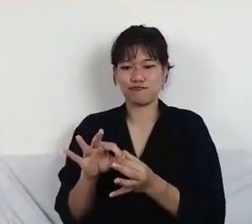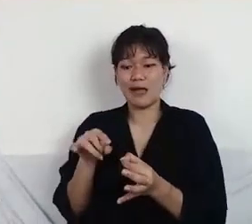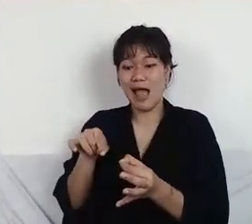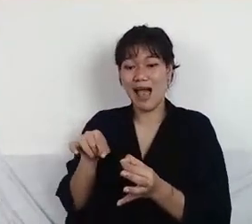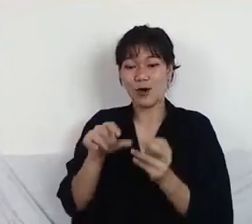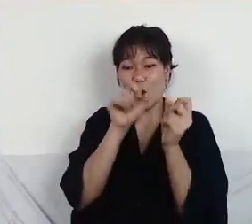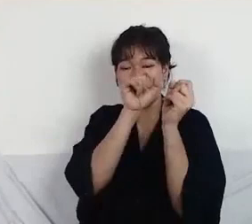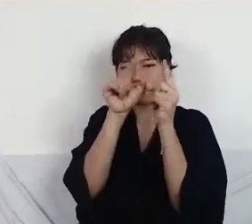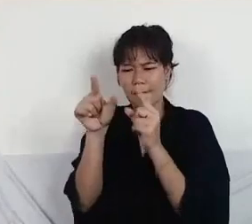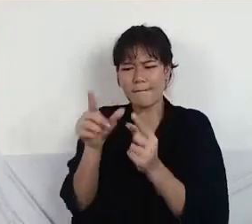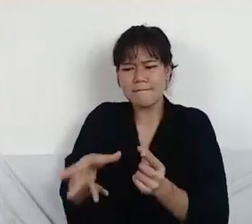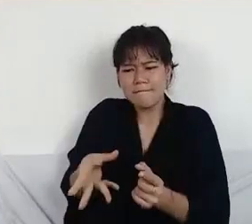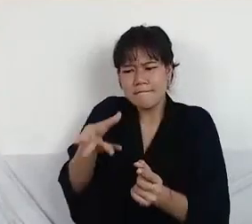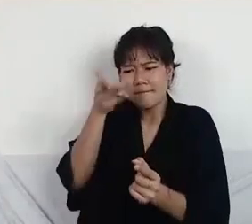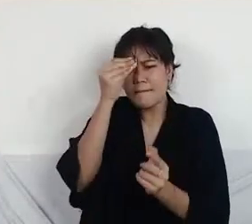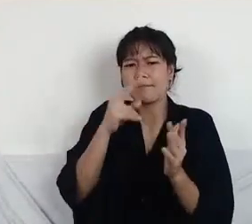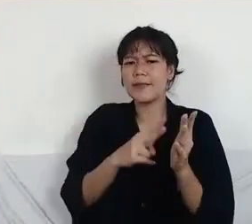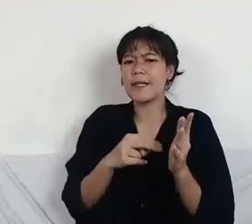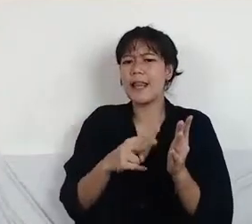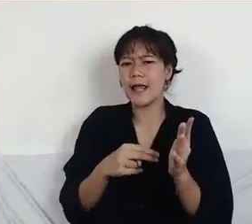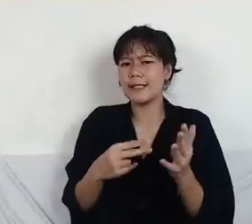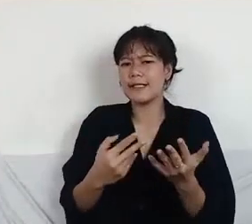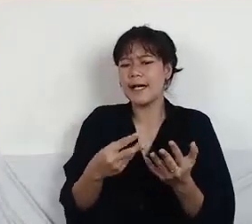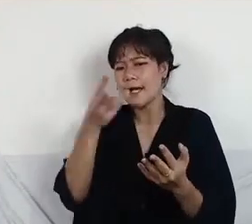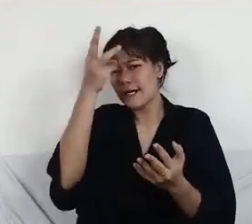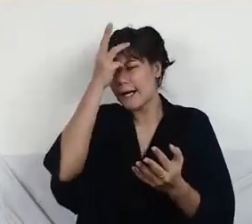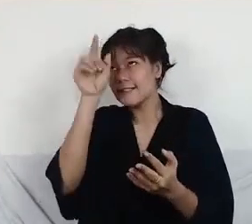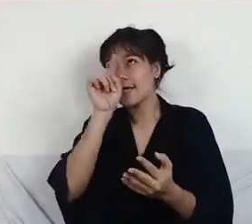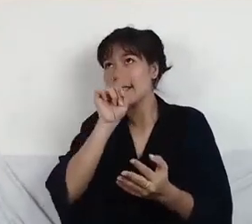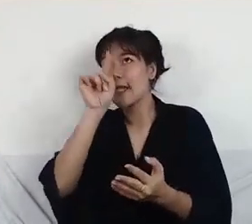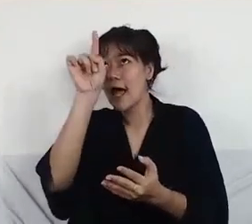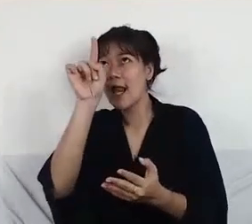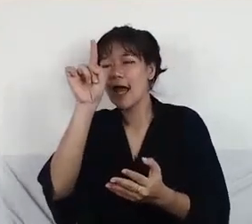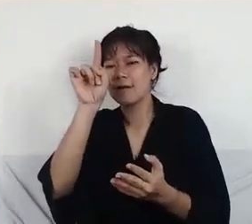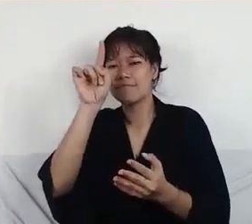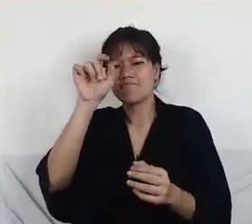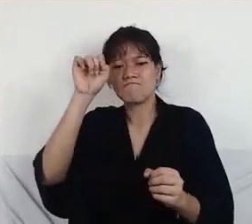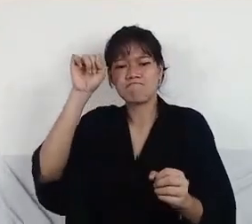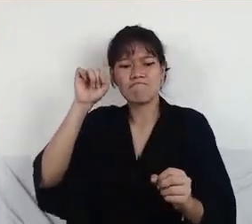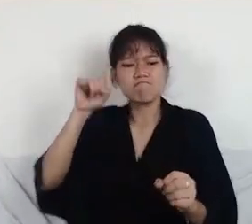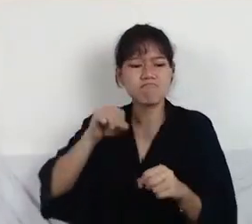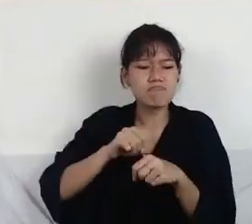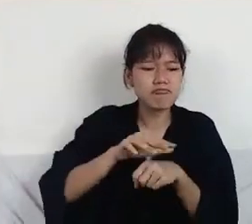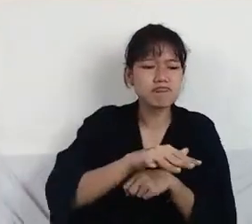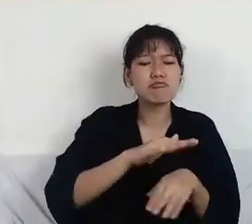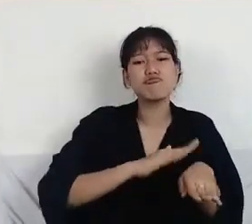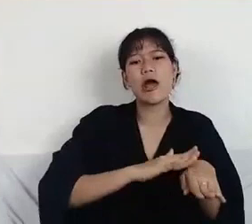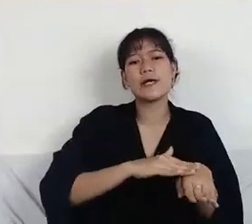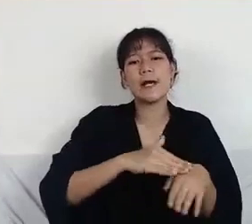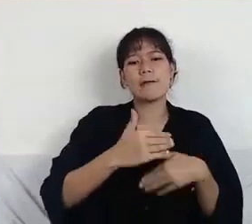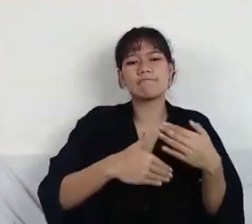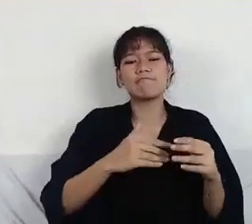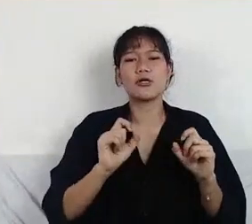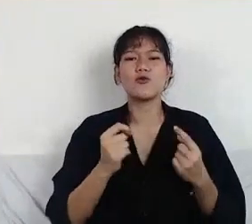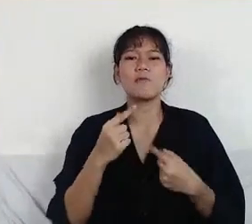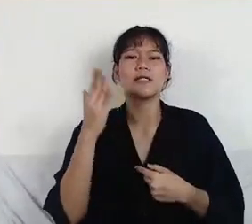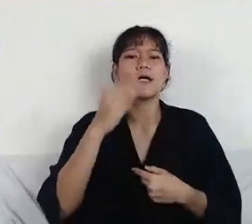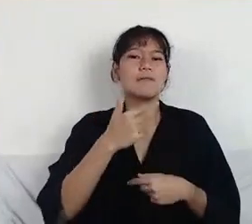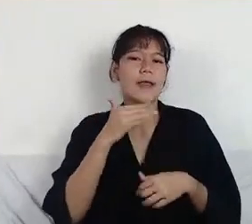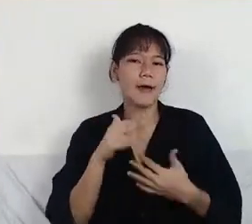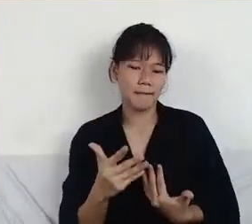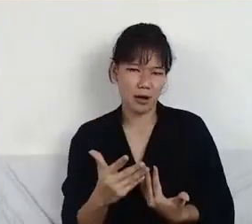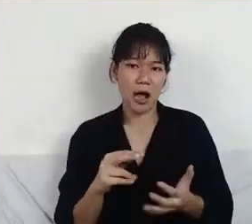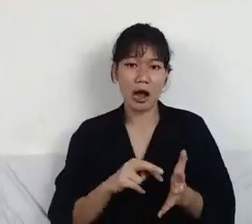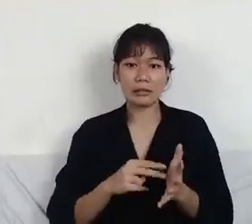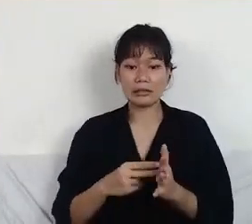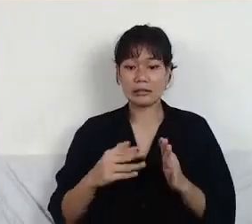mengontekstualisasikan nilai-nilai budaya kerajaan Allah di dalam budaya hidup sehari-hari. Sehingga sebagai gereja yang